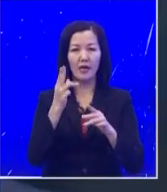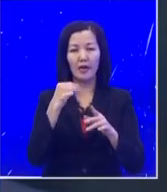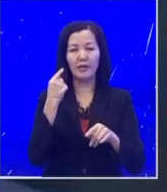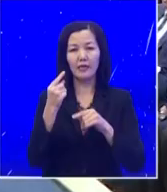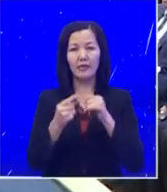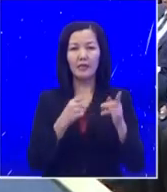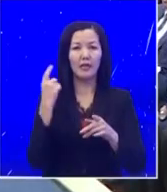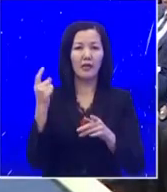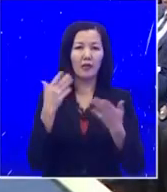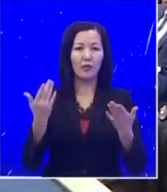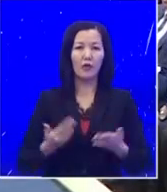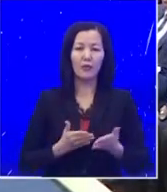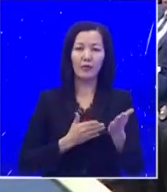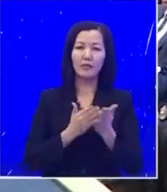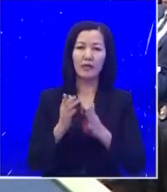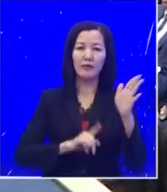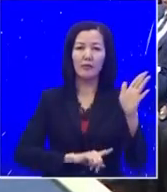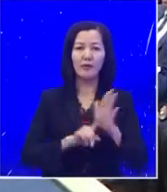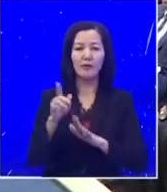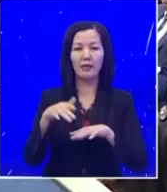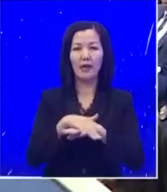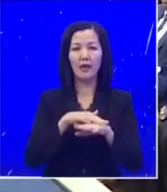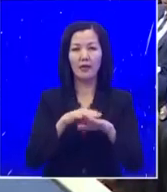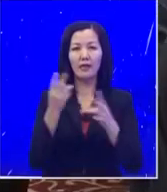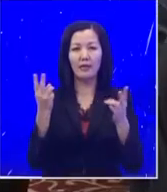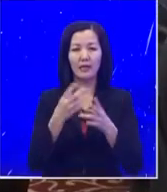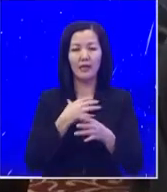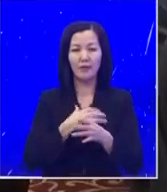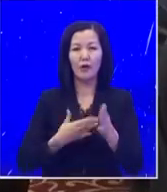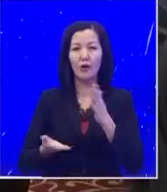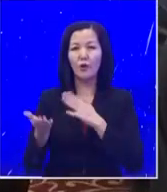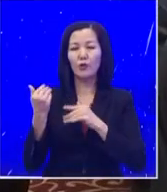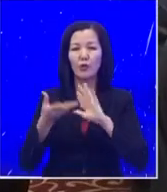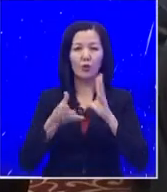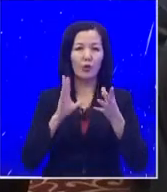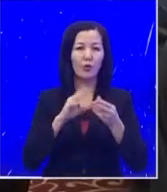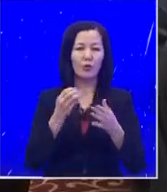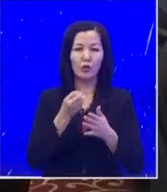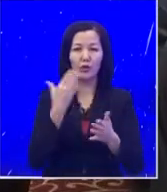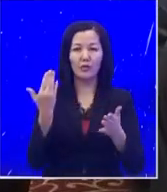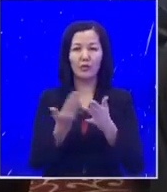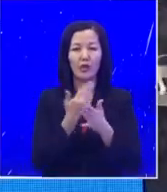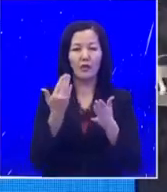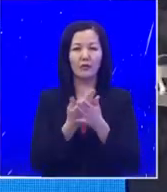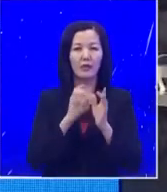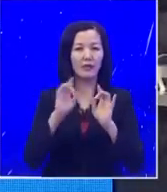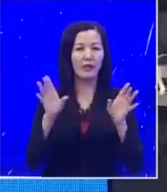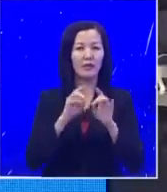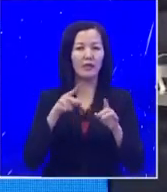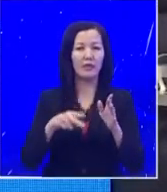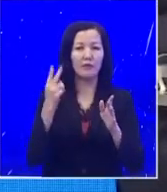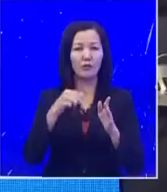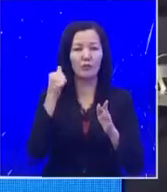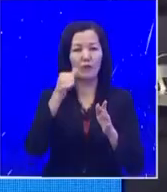экономика емес, әлеуметтік саладан бастады. Халыққа да осы керек. Өткенді қорытты. Жақсы жаңалығымен қуантты. 2020